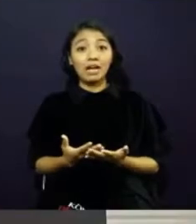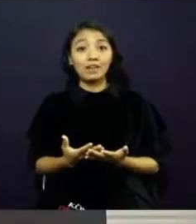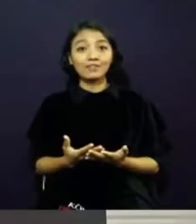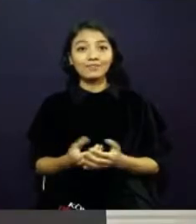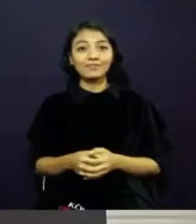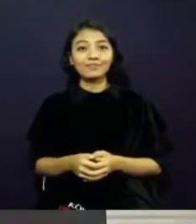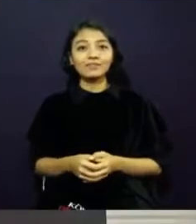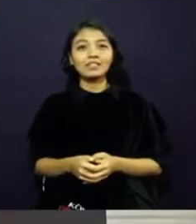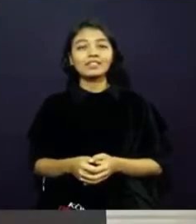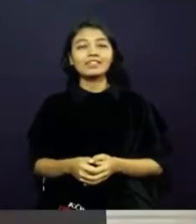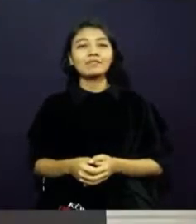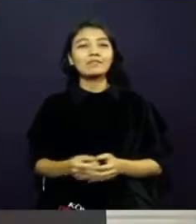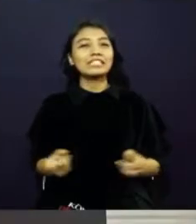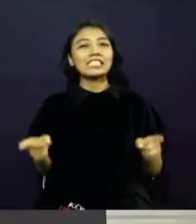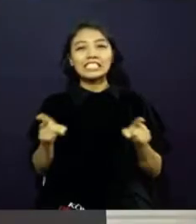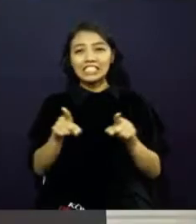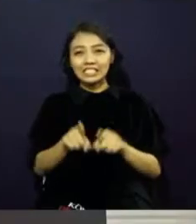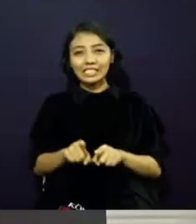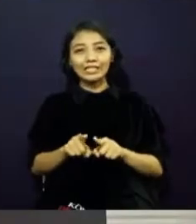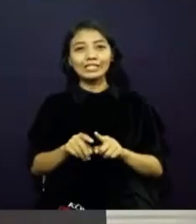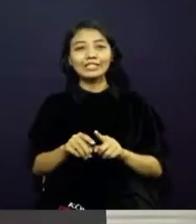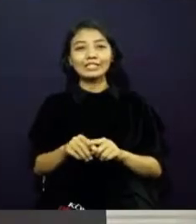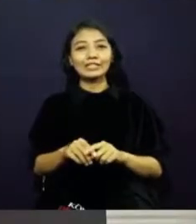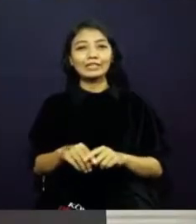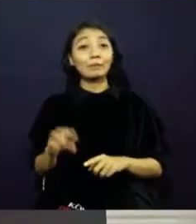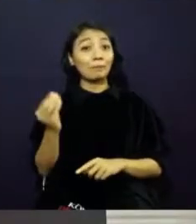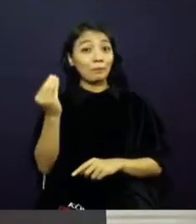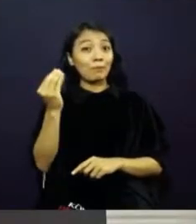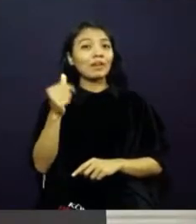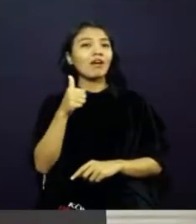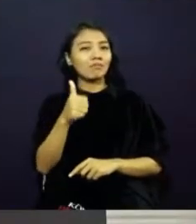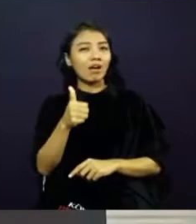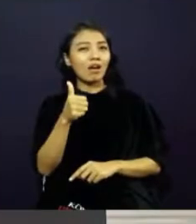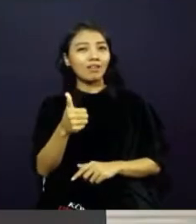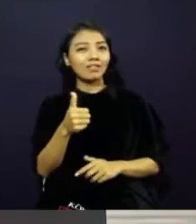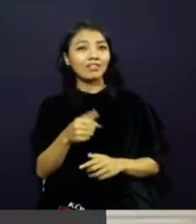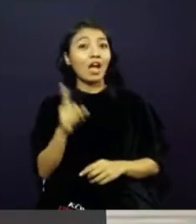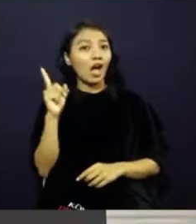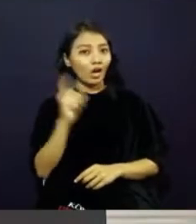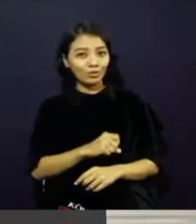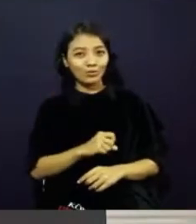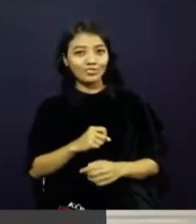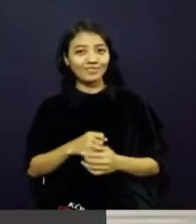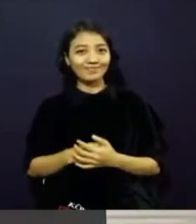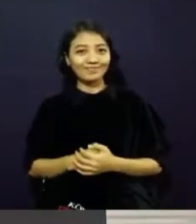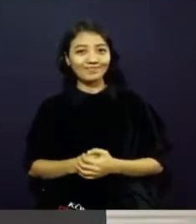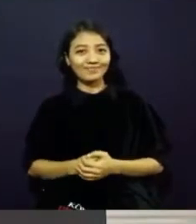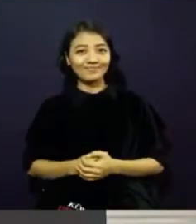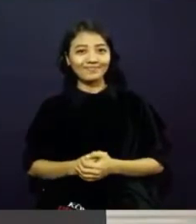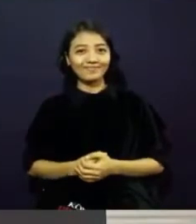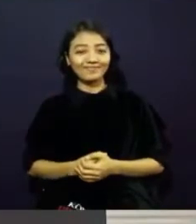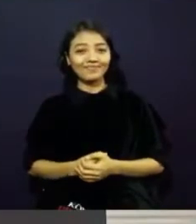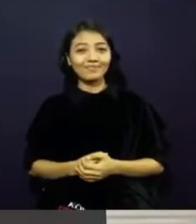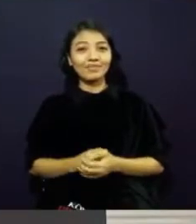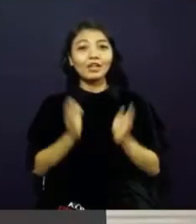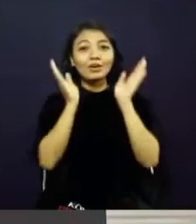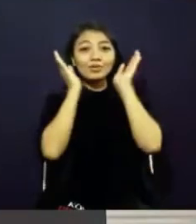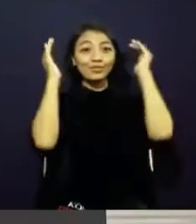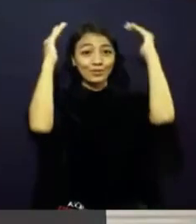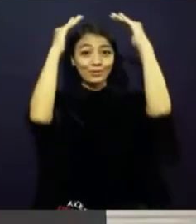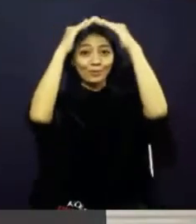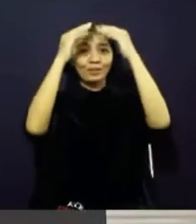sebagai pemimpin saya mengenyam paikan Hal ini